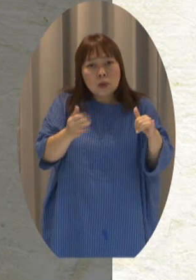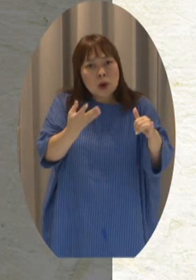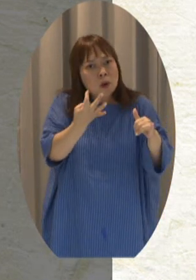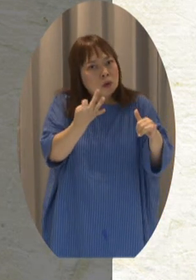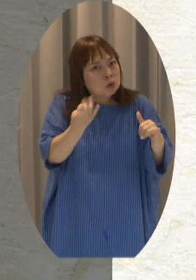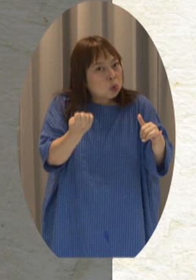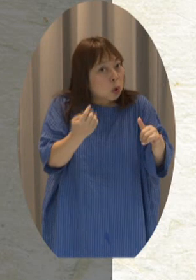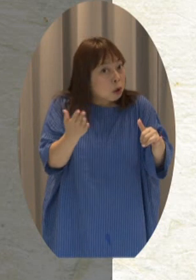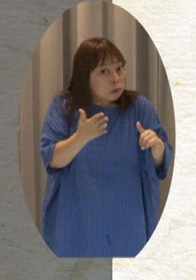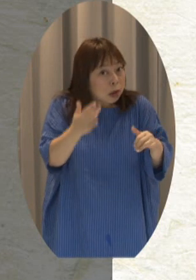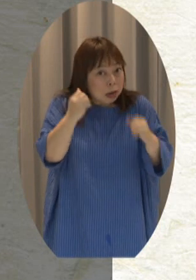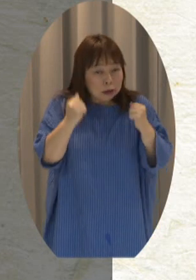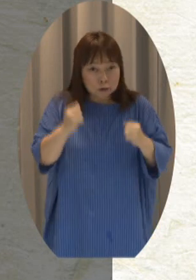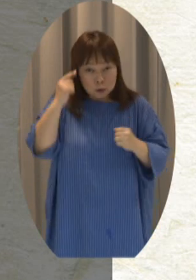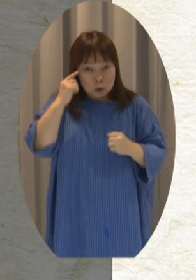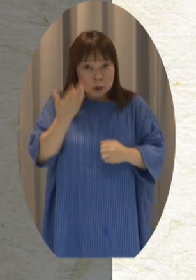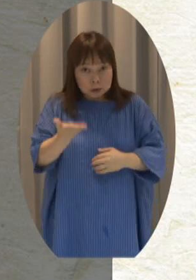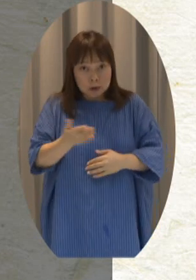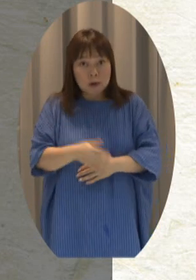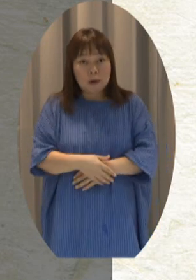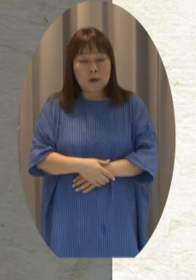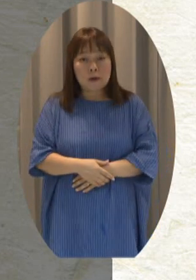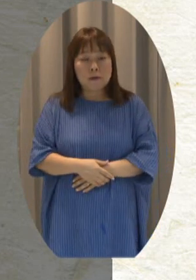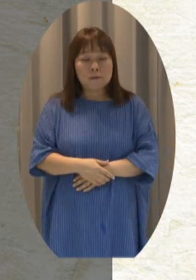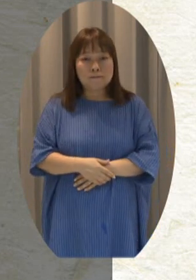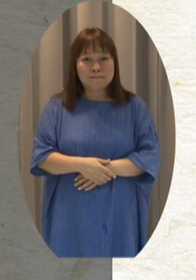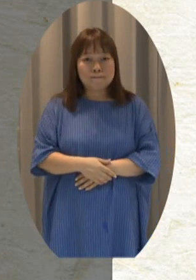いいると思いますか？